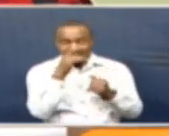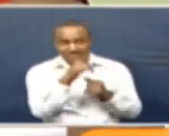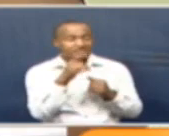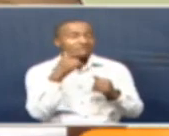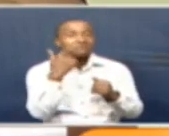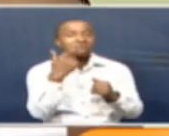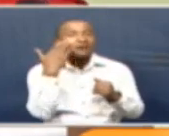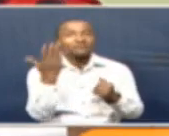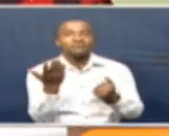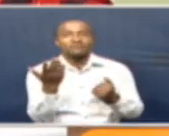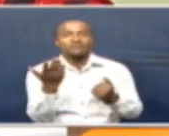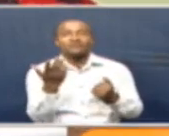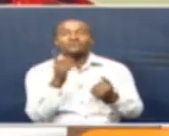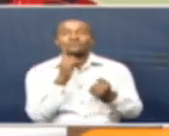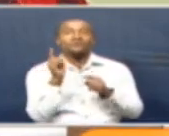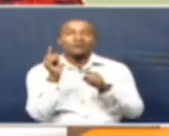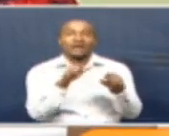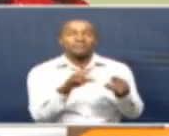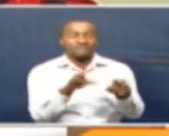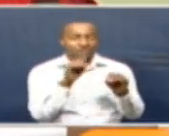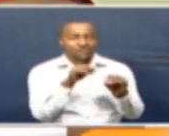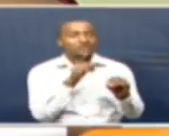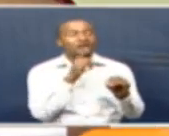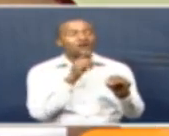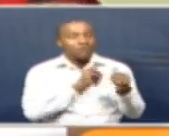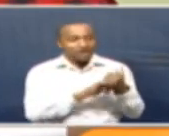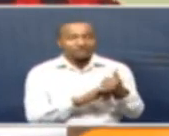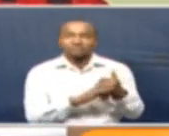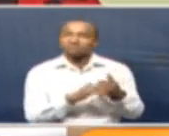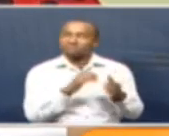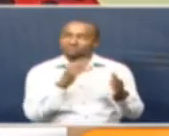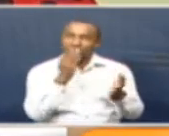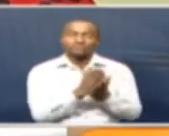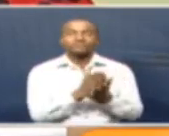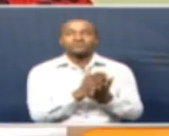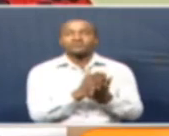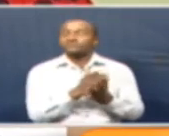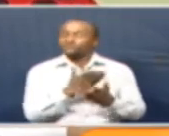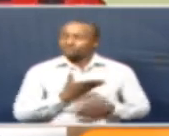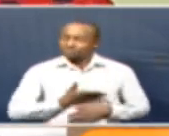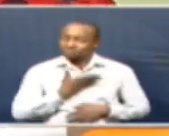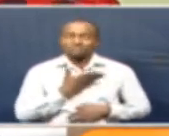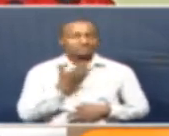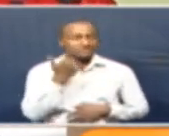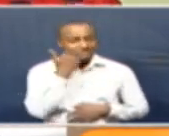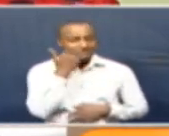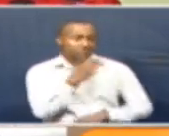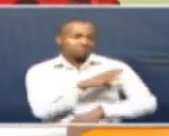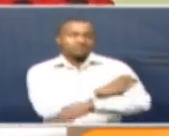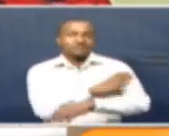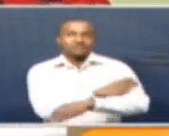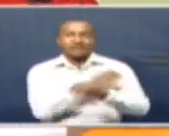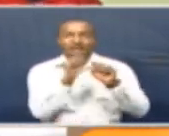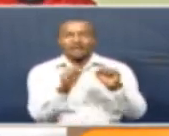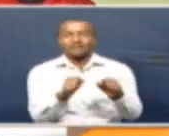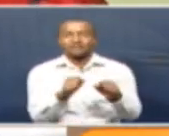nani wangu. Alafu kesho ndio litokezee kwamba yule alikuwa ni mke, sikufichi. Hata yule mke wako anaweza kashikwa na pressure mbaya sana. Manake haina haja